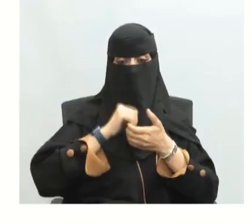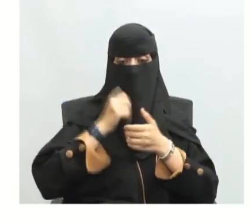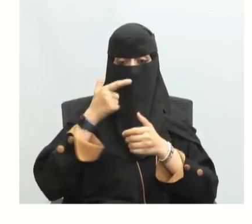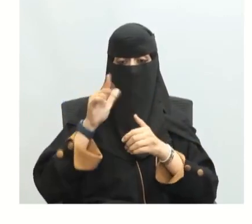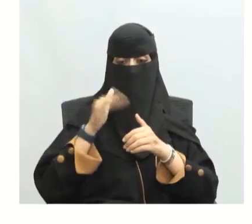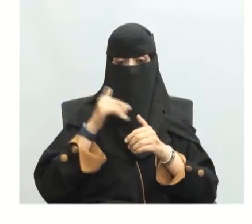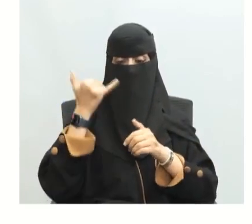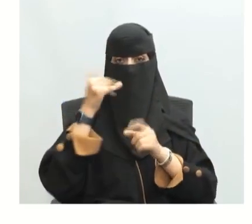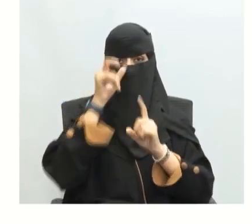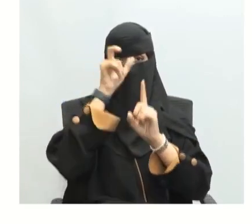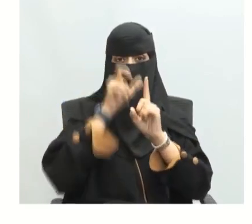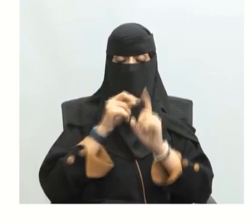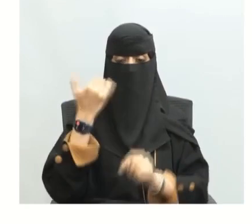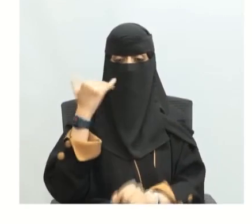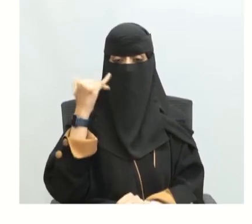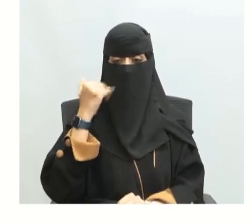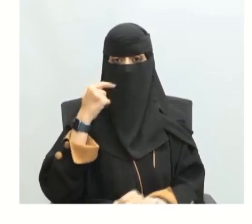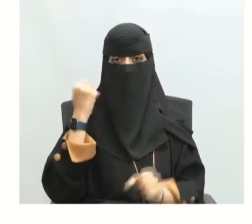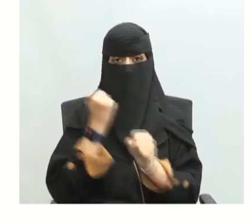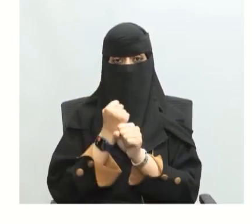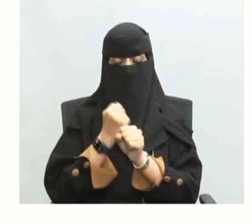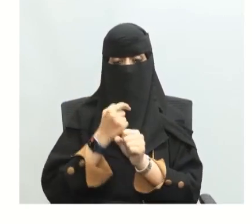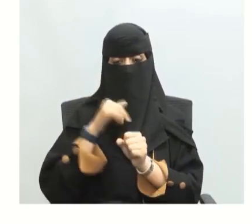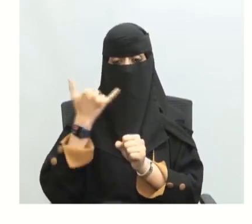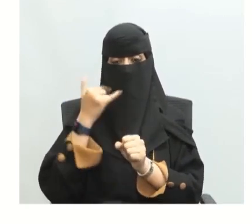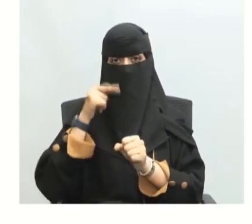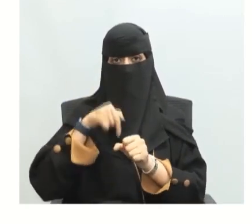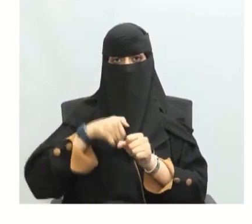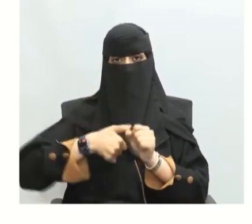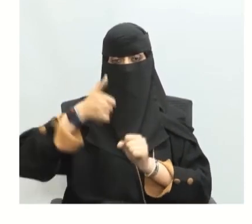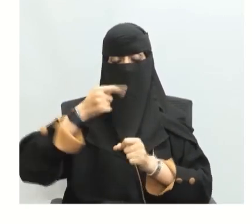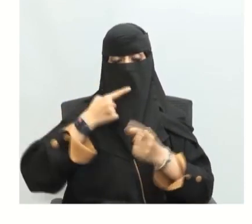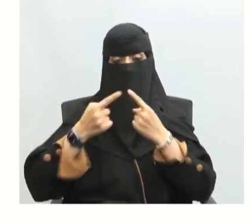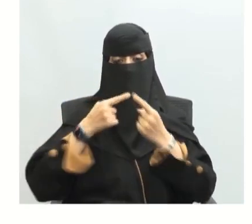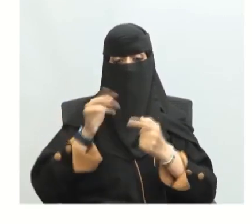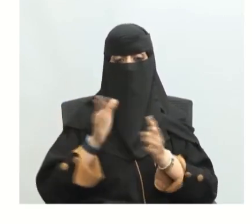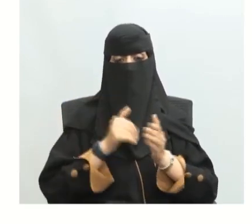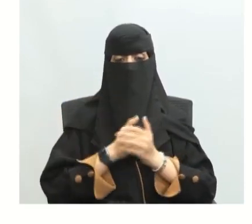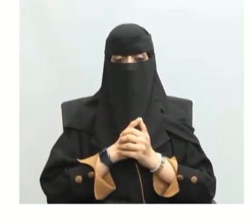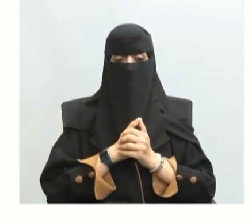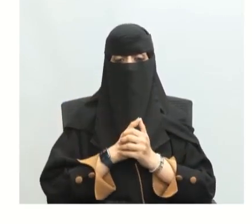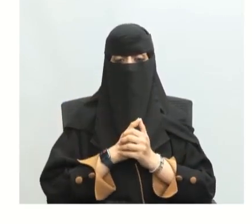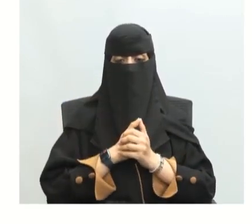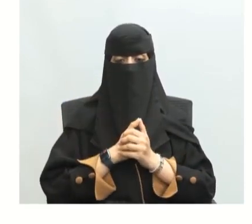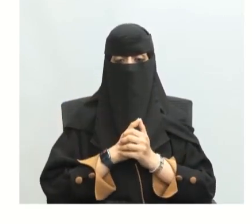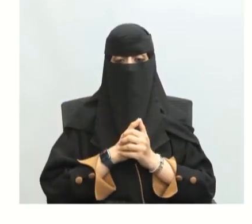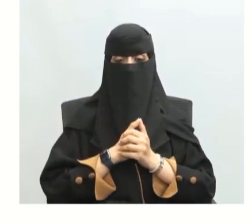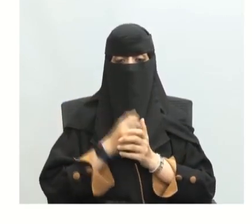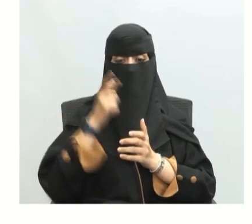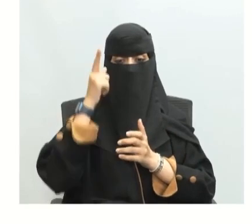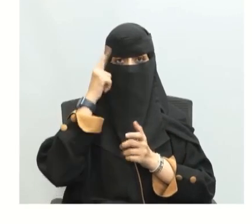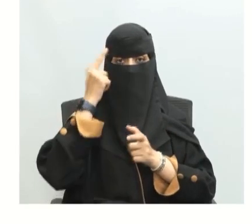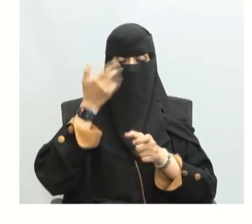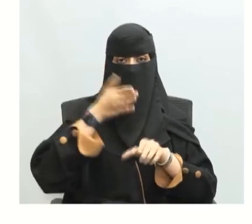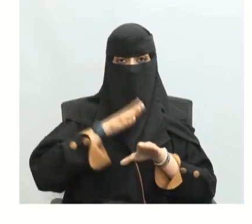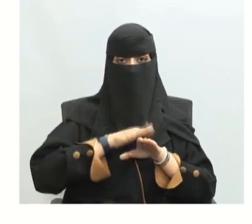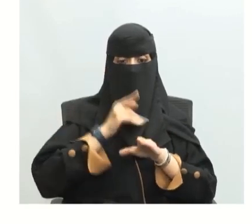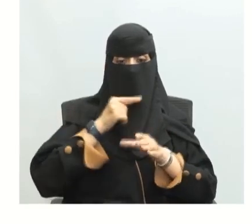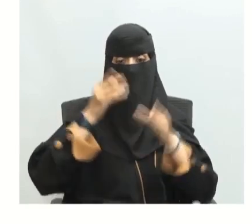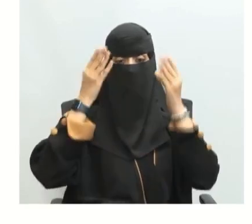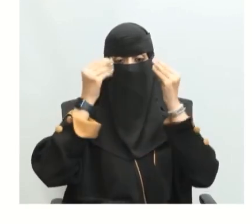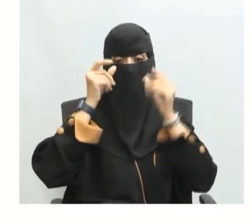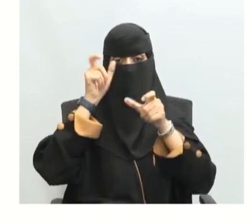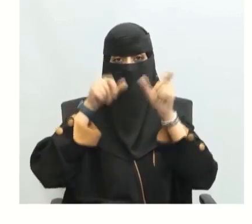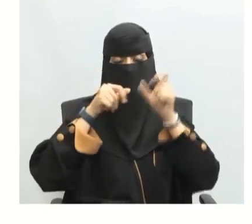للشباب دور مهم في تحقيق الحوار احسنتم العباره صحيحه التعرف على